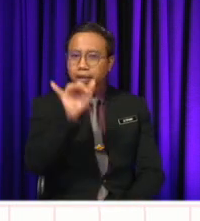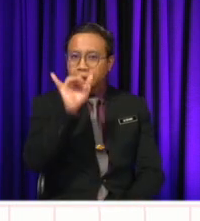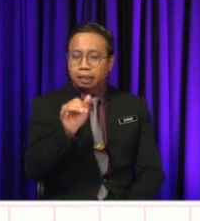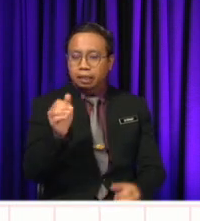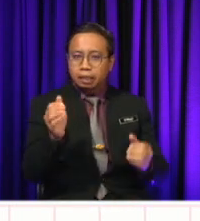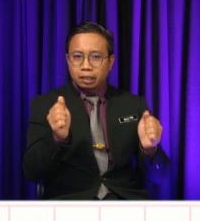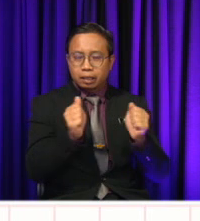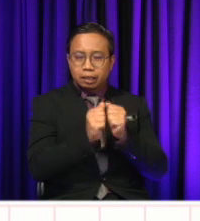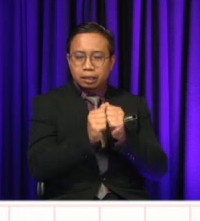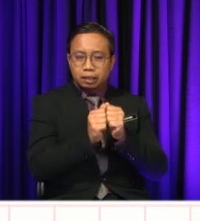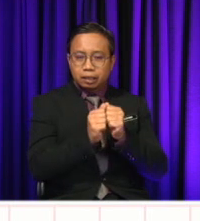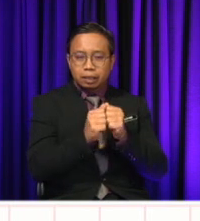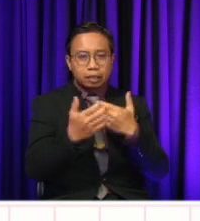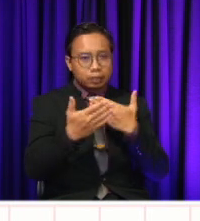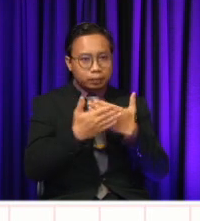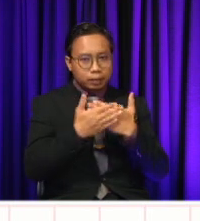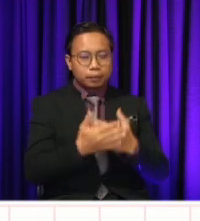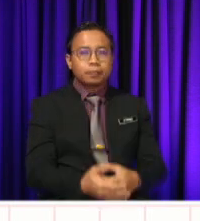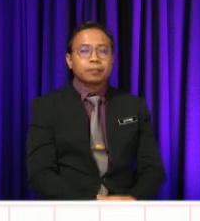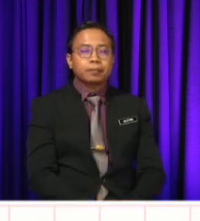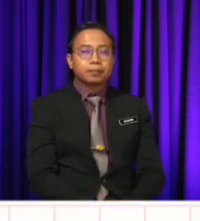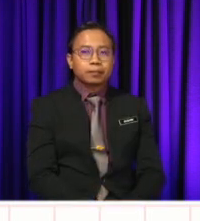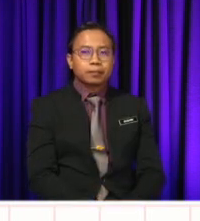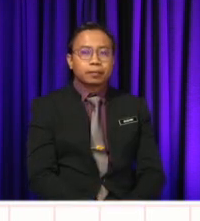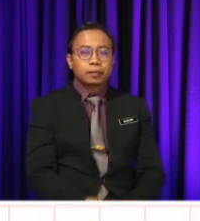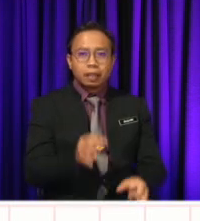depan nih depan ini kalau meja